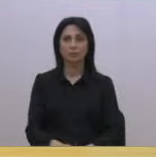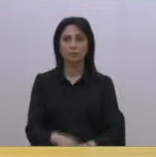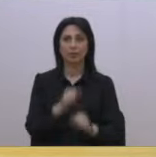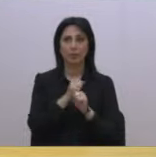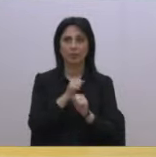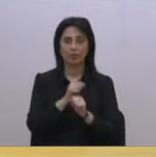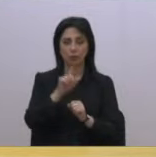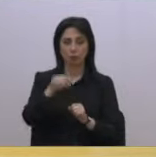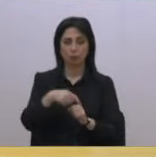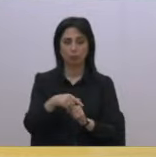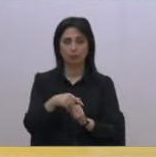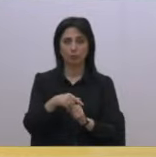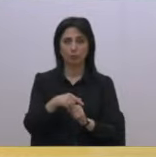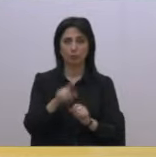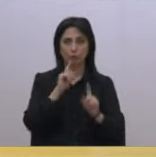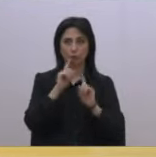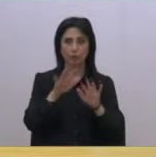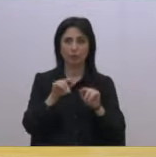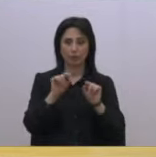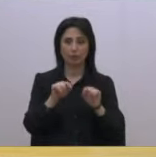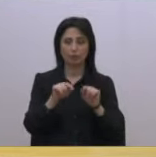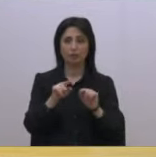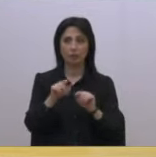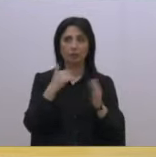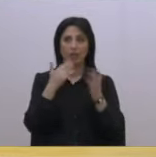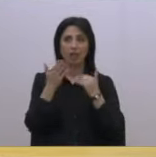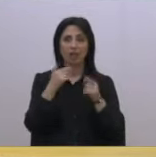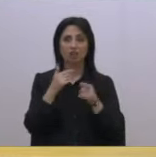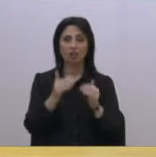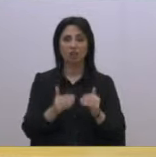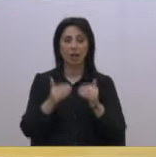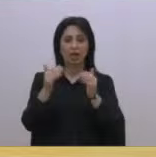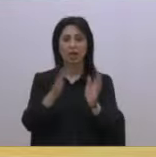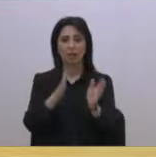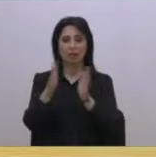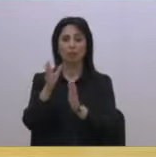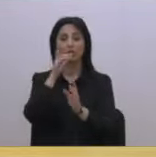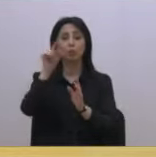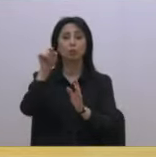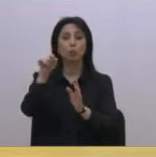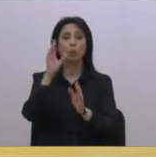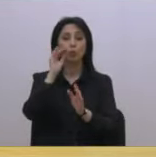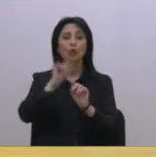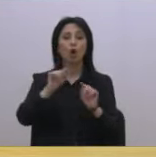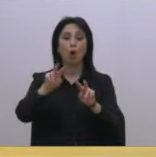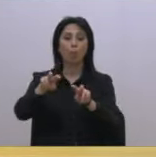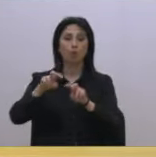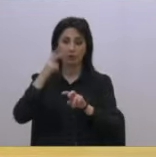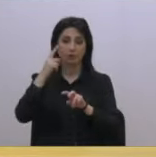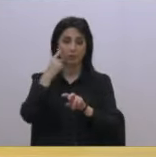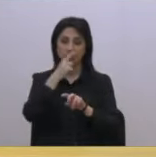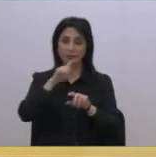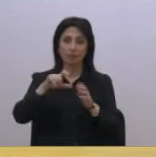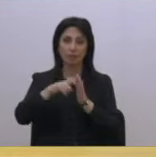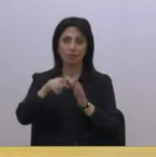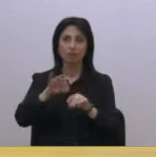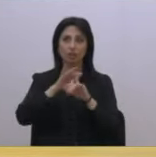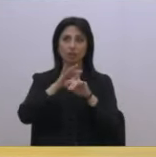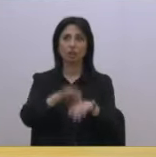გაკეთება მოუწევთ სტომათა დარბაში, ასე რომ ეს კენჭისხა გადაიდება იმ დროისთვის, როდესაც ოპოზიციას ვიხილავთ დარბაში და